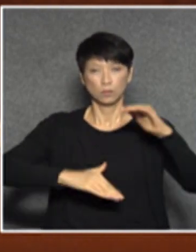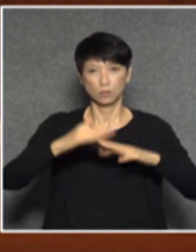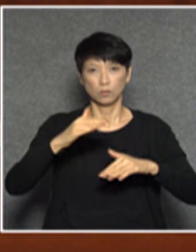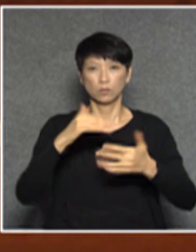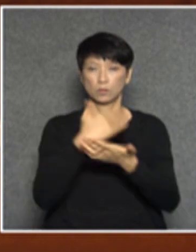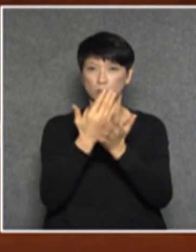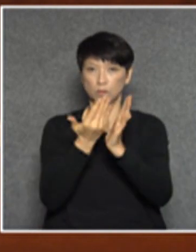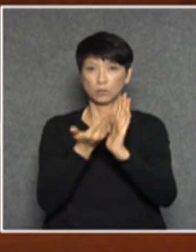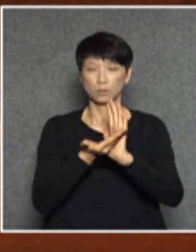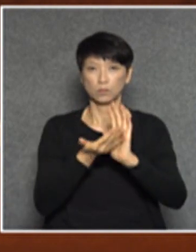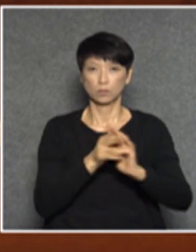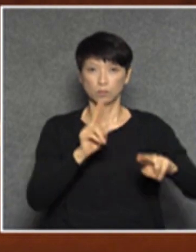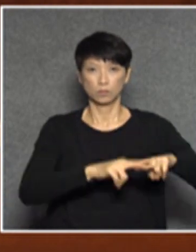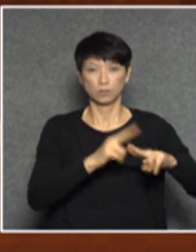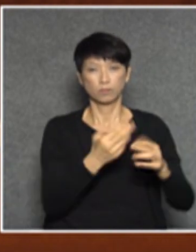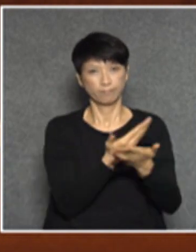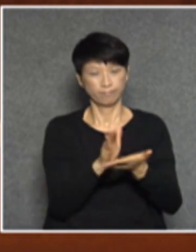咧係同內地分享嘅。